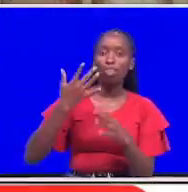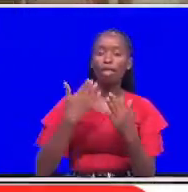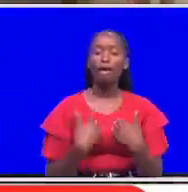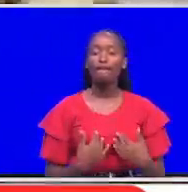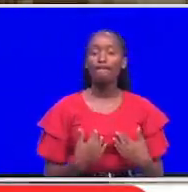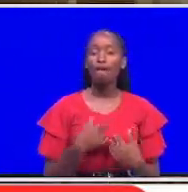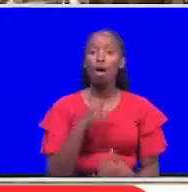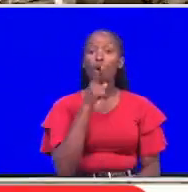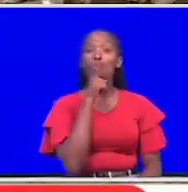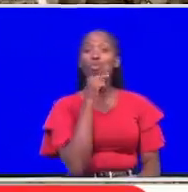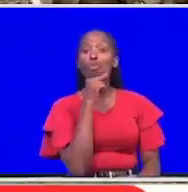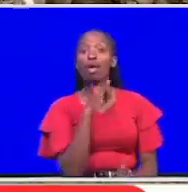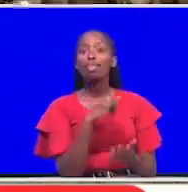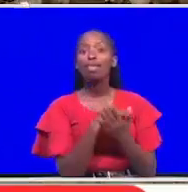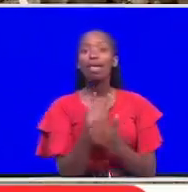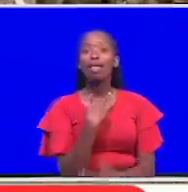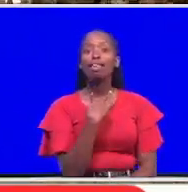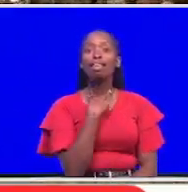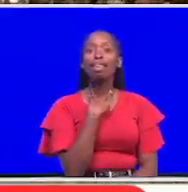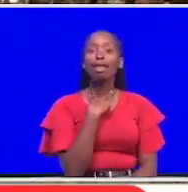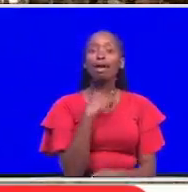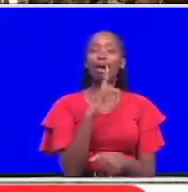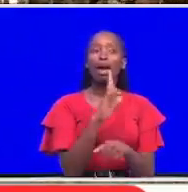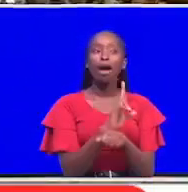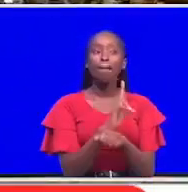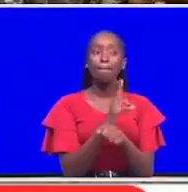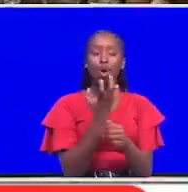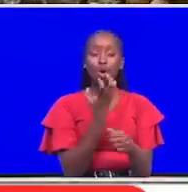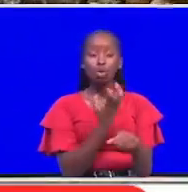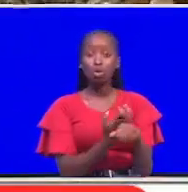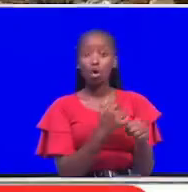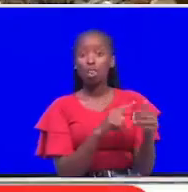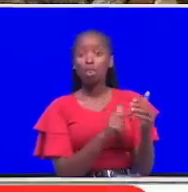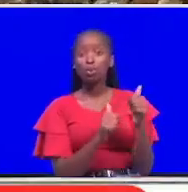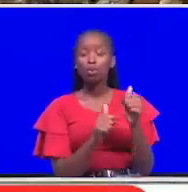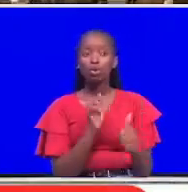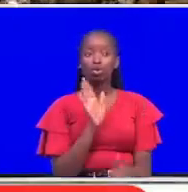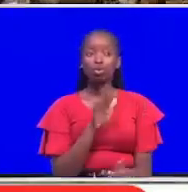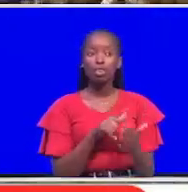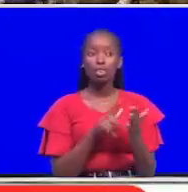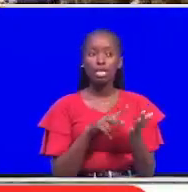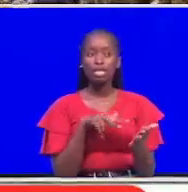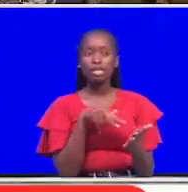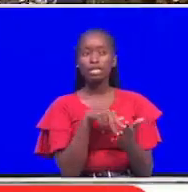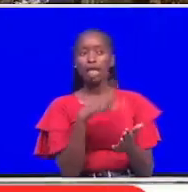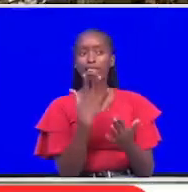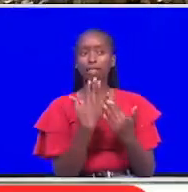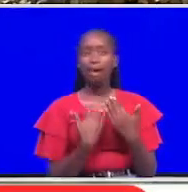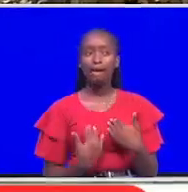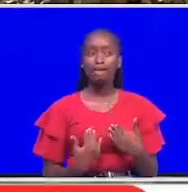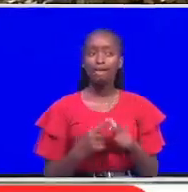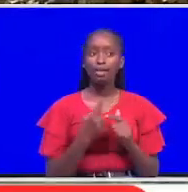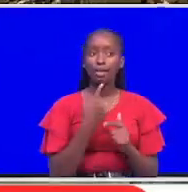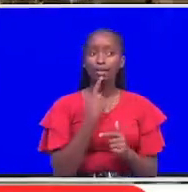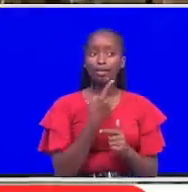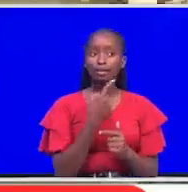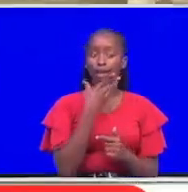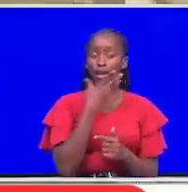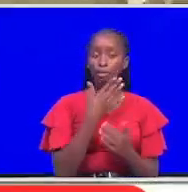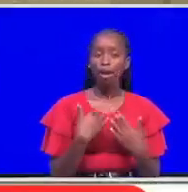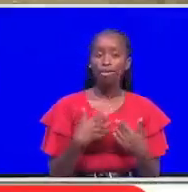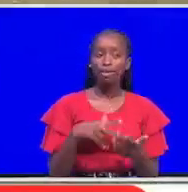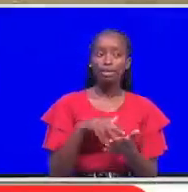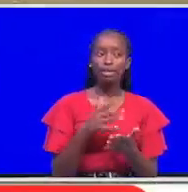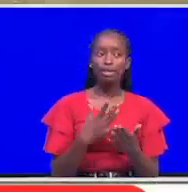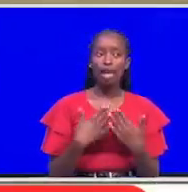Kijana huyo akiwa amekwama juu ya jiwe hili ambapo mama huyu amesimamia, na inadaiwa alikuwa amesimama